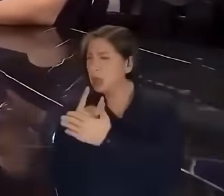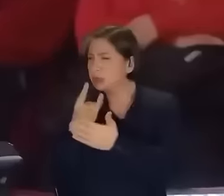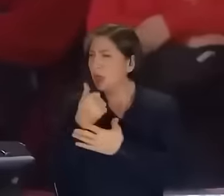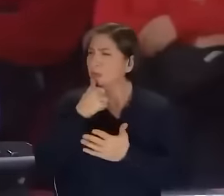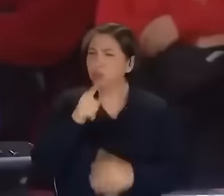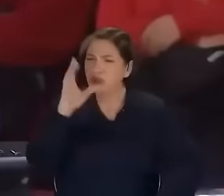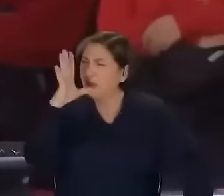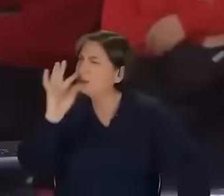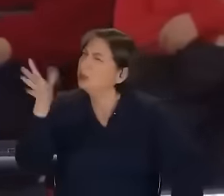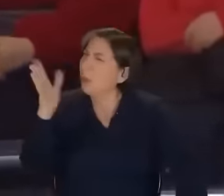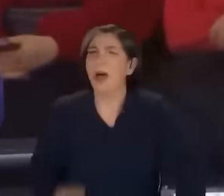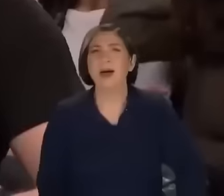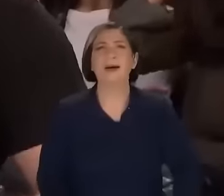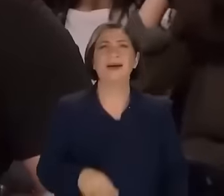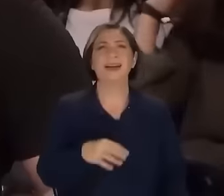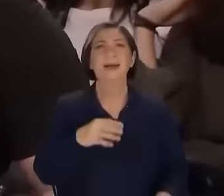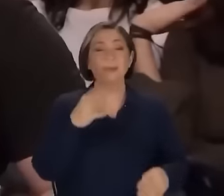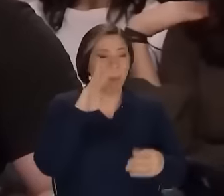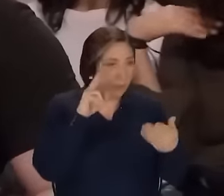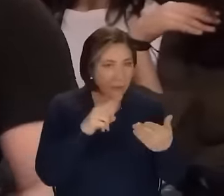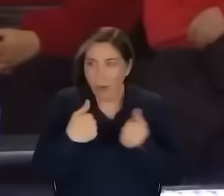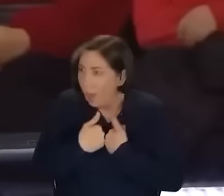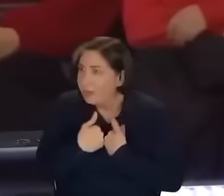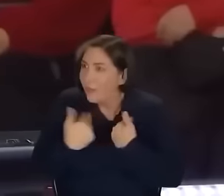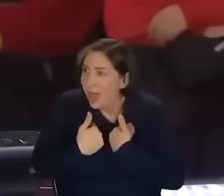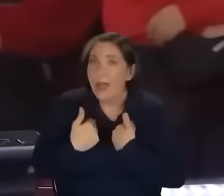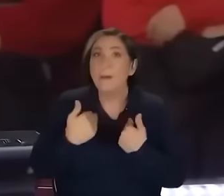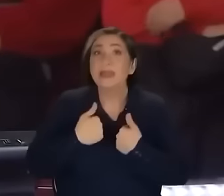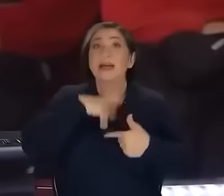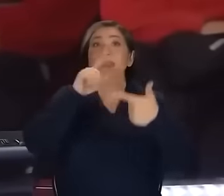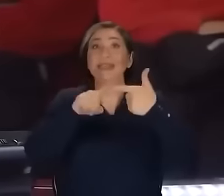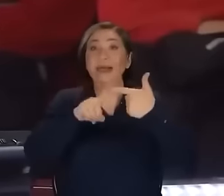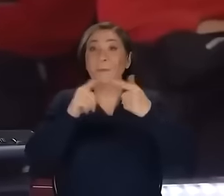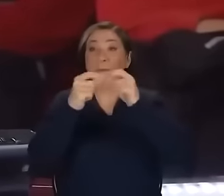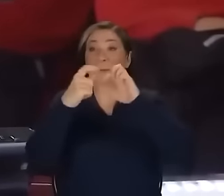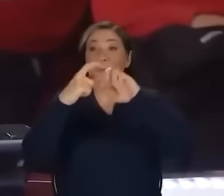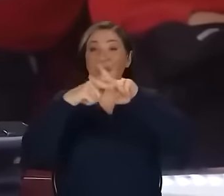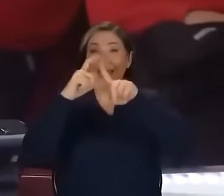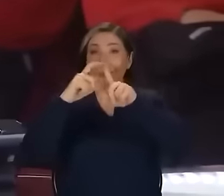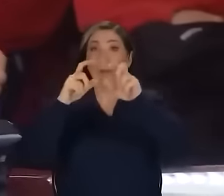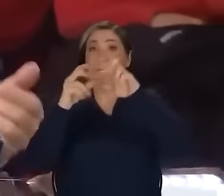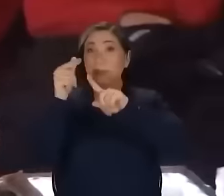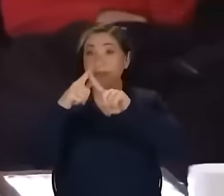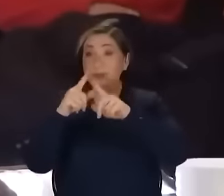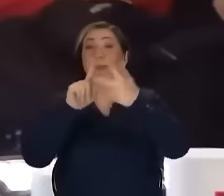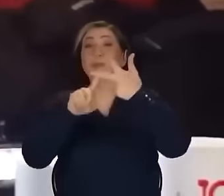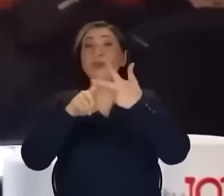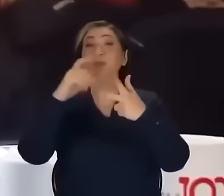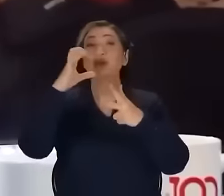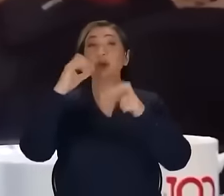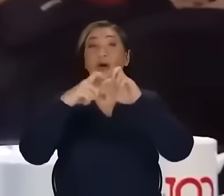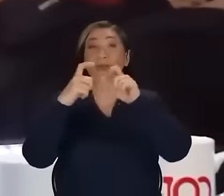ki, kim bu salak acaba? Bizim evde seçtim. Bir baktım ben. Benden sonra ikinci Brad Pitt, üçüncü George